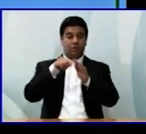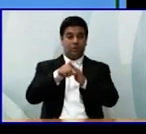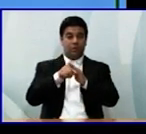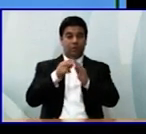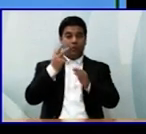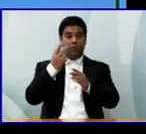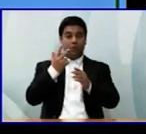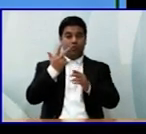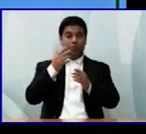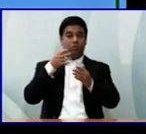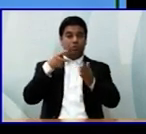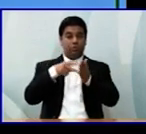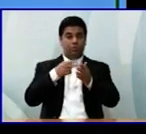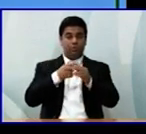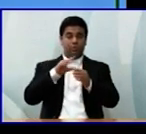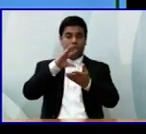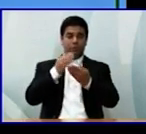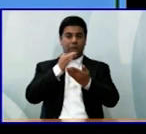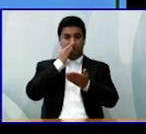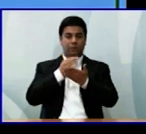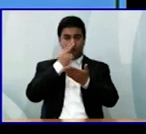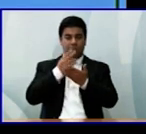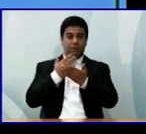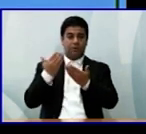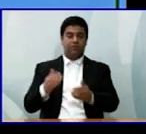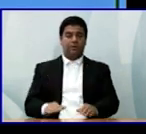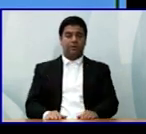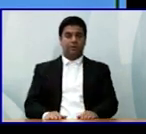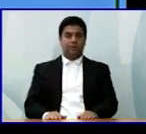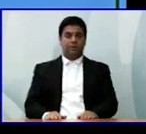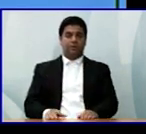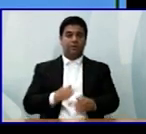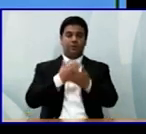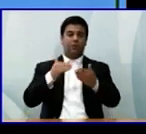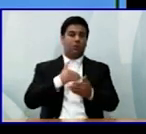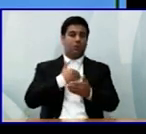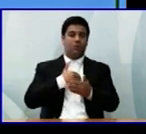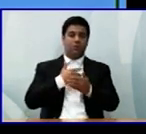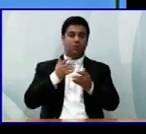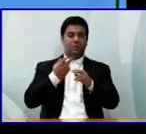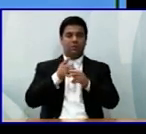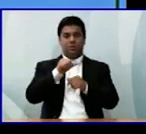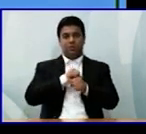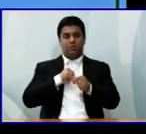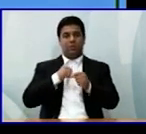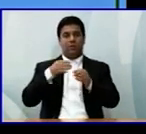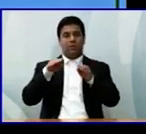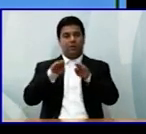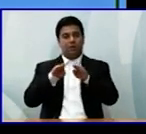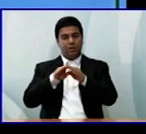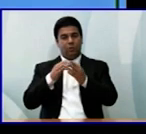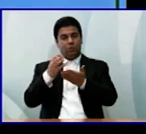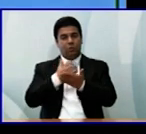x plus 3 4 ga tengligini hosil qildik. Xohlagan usulda ishlang, xohlang tenglamalar